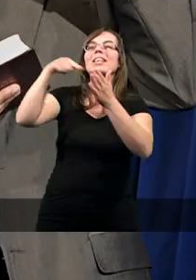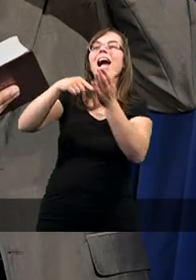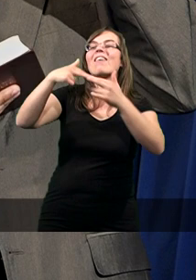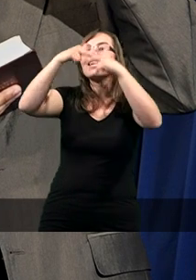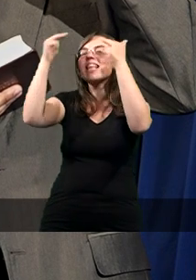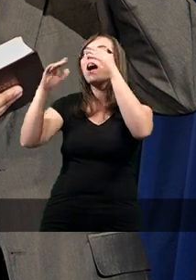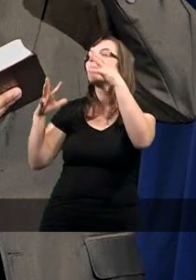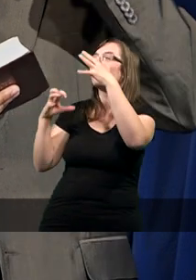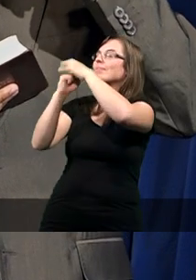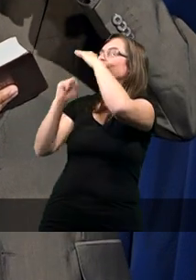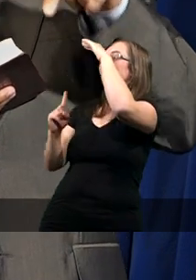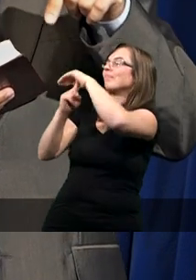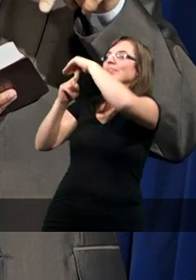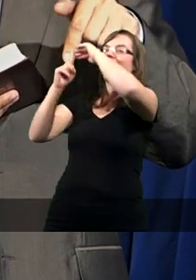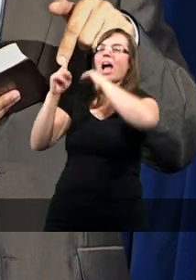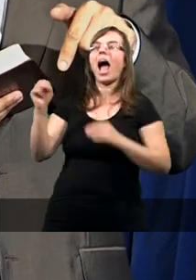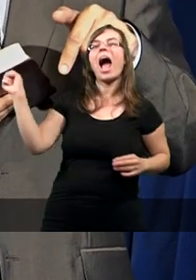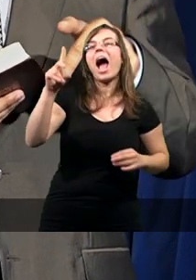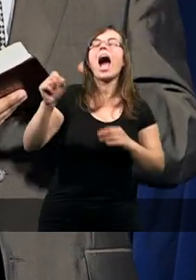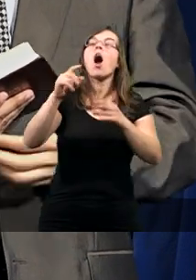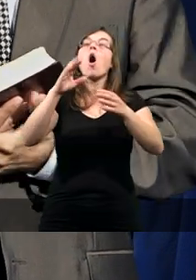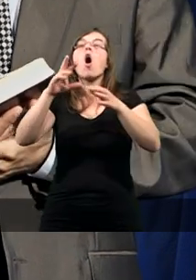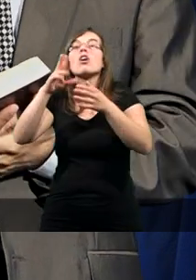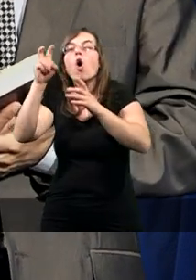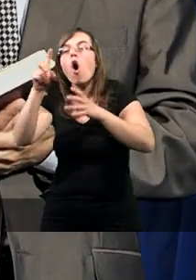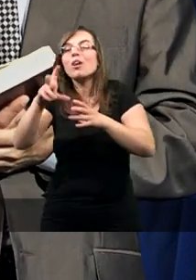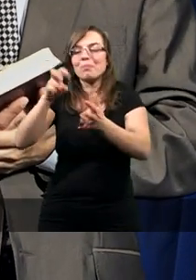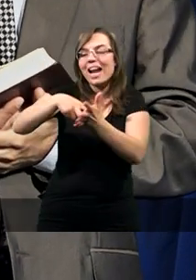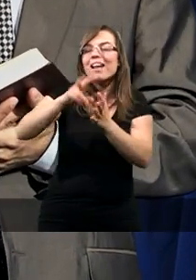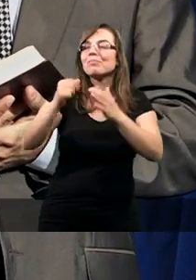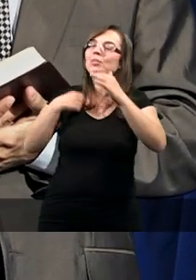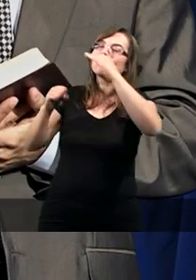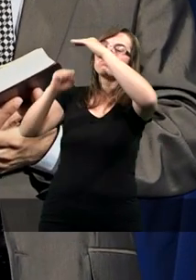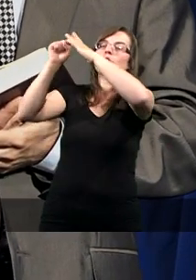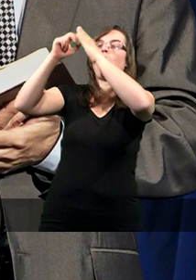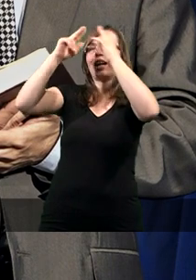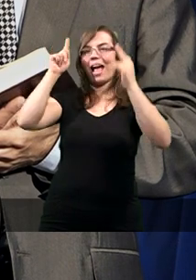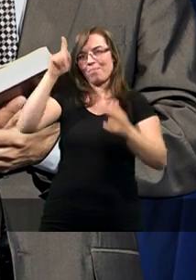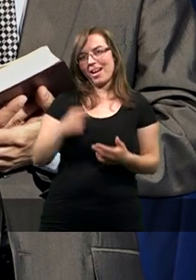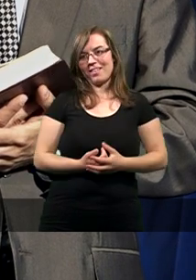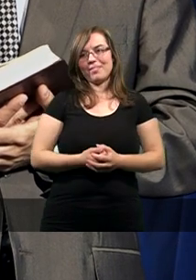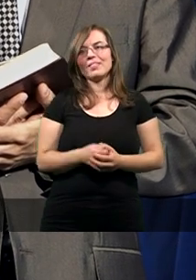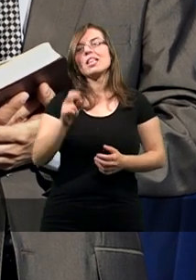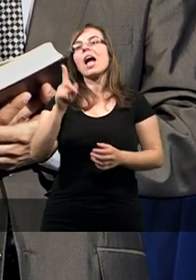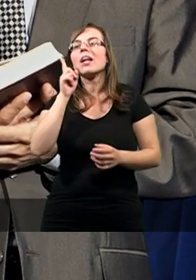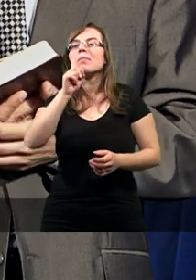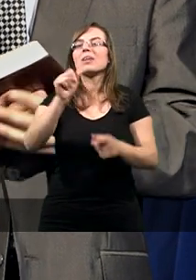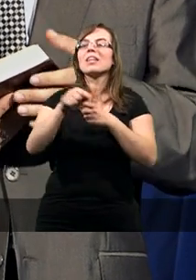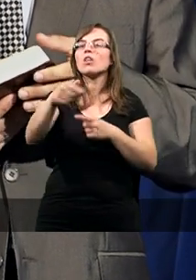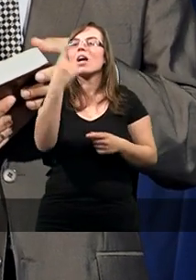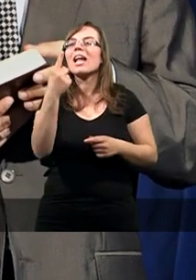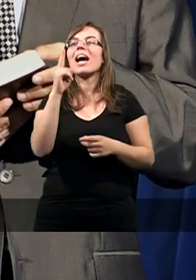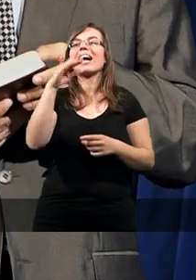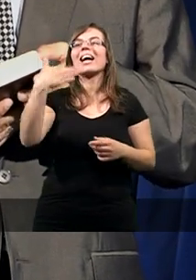do samego nieba, chociaż będzie klęczał. And you know that's the only criteria for any of us. I tak naprawdę